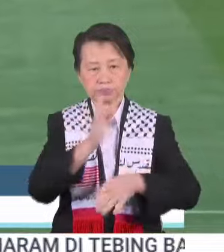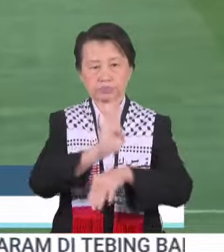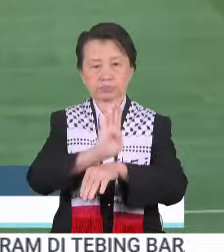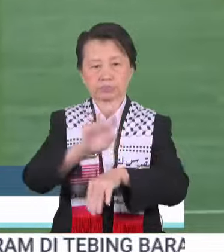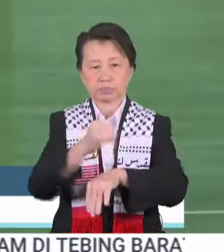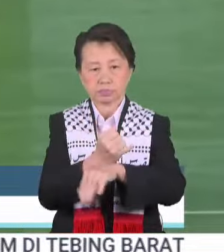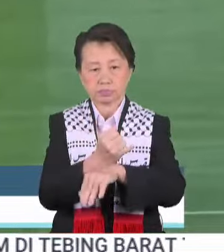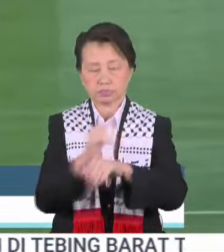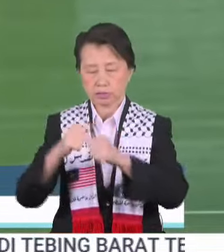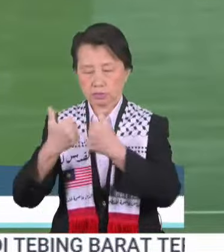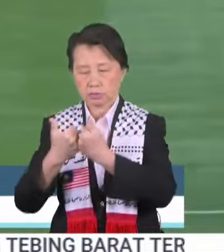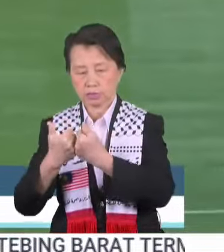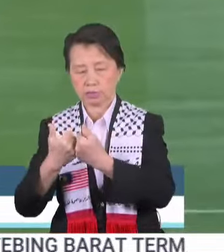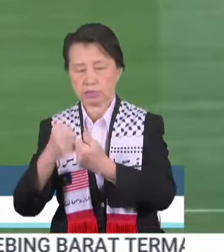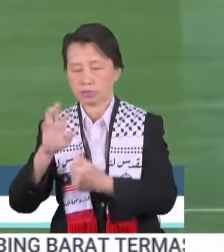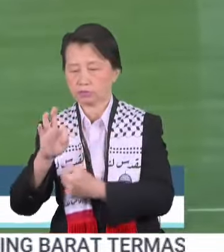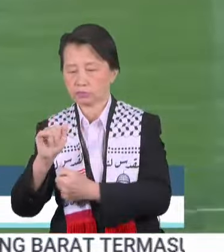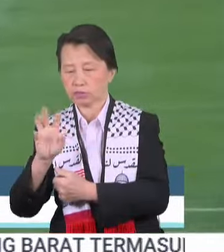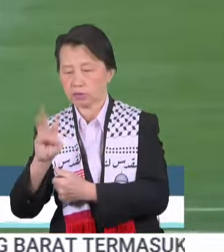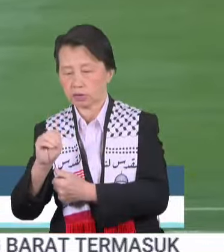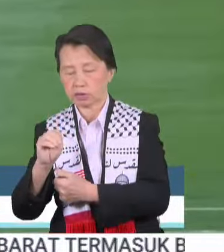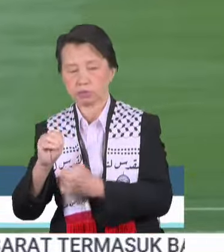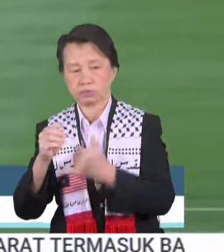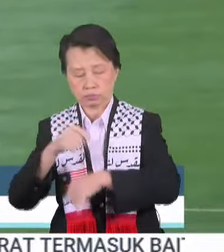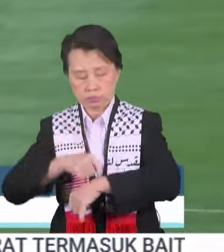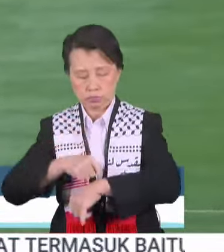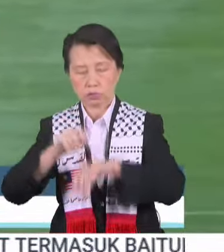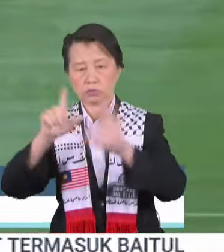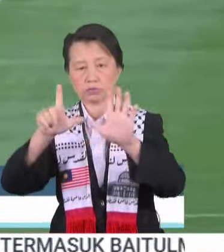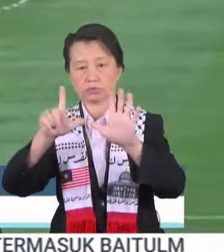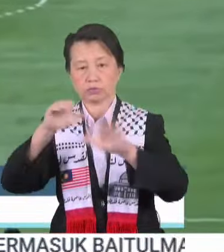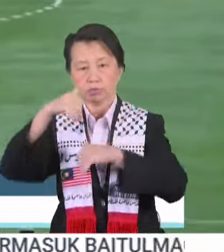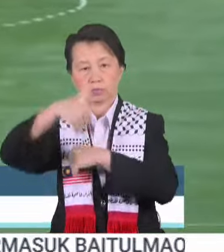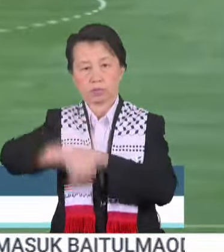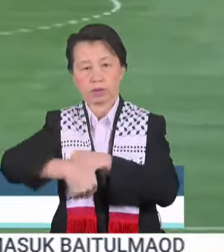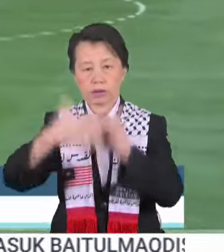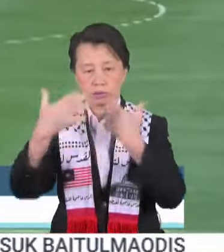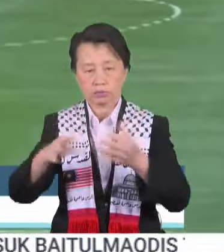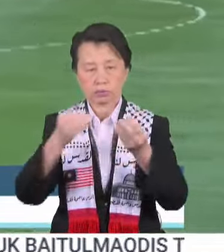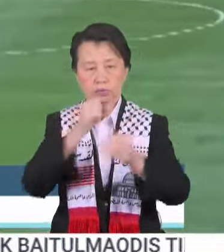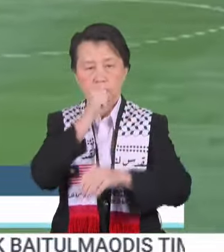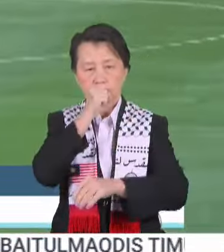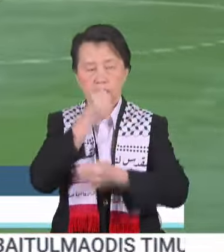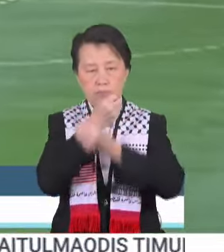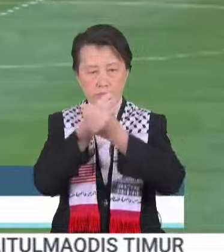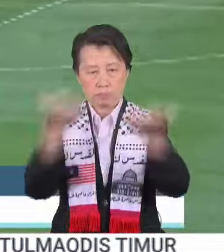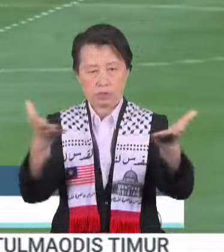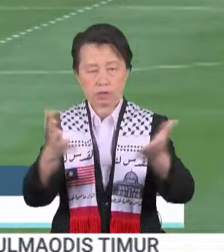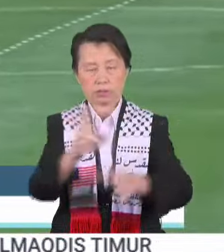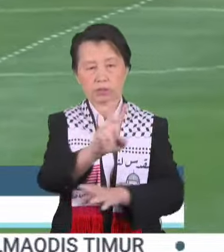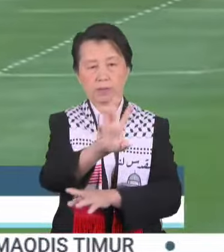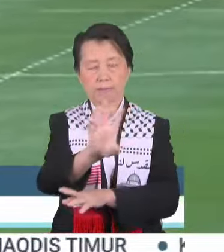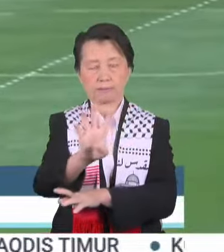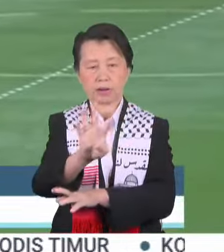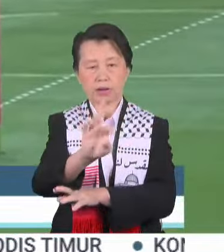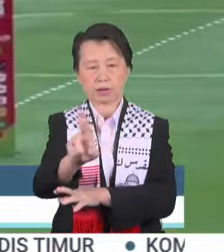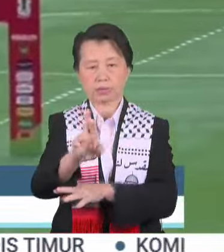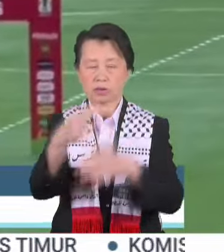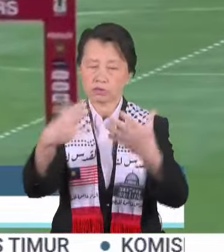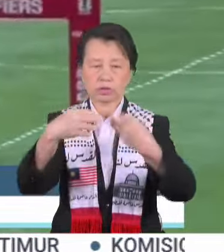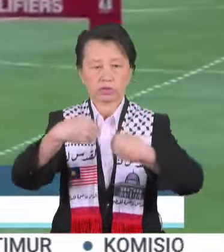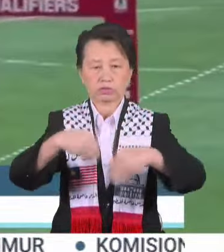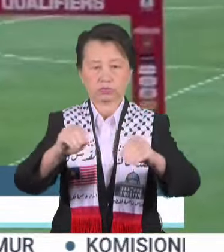pada itu Persatuan bola sepak Malaysia FM setakat jam 7 malam tadi telah mengumumkan sebanyak 24,000 tiket telah